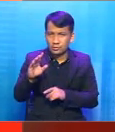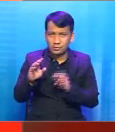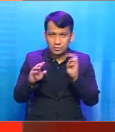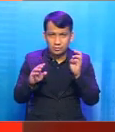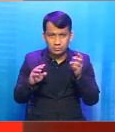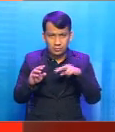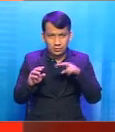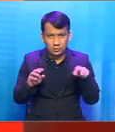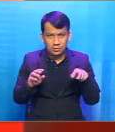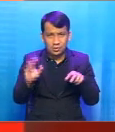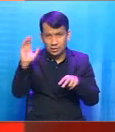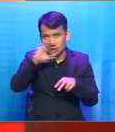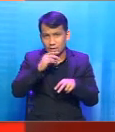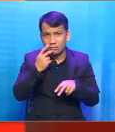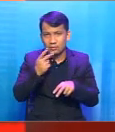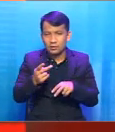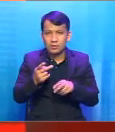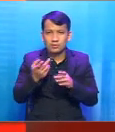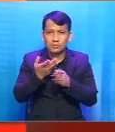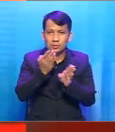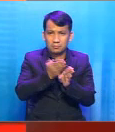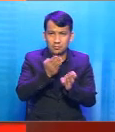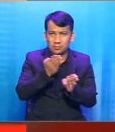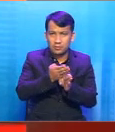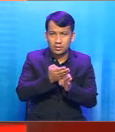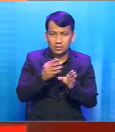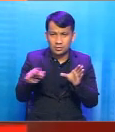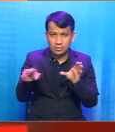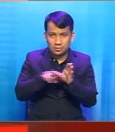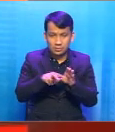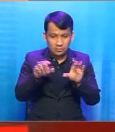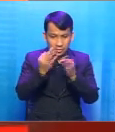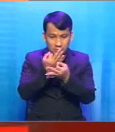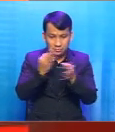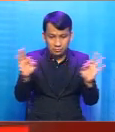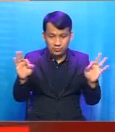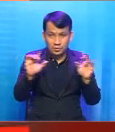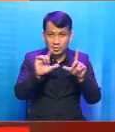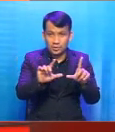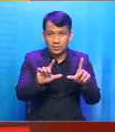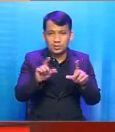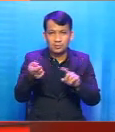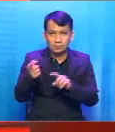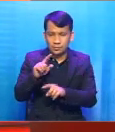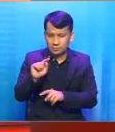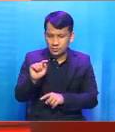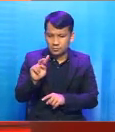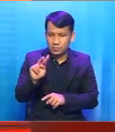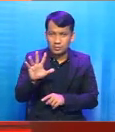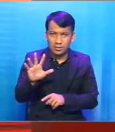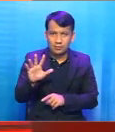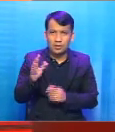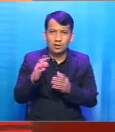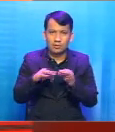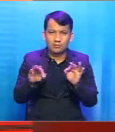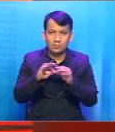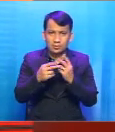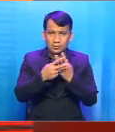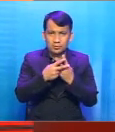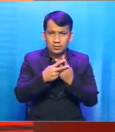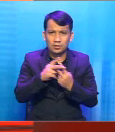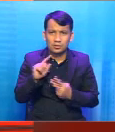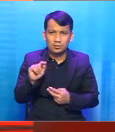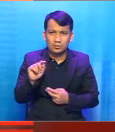22. Hanapin lang po ang mga bus na may nakalagay na libreng sakay ng TV5. Bahagi ito ng hashtag